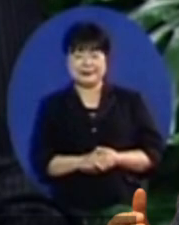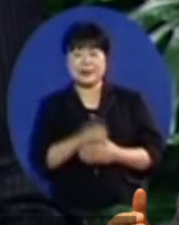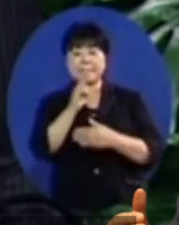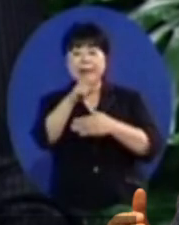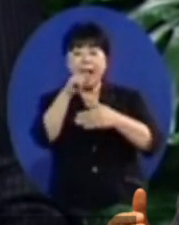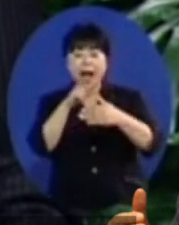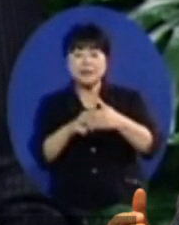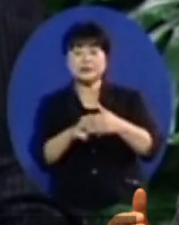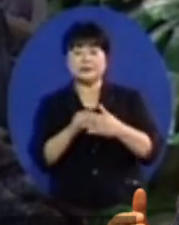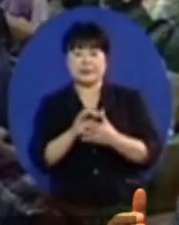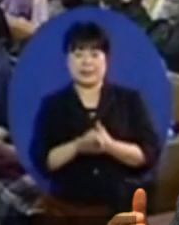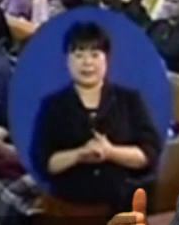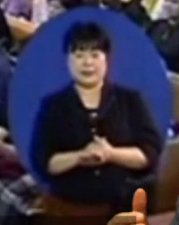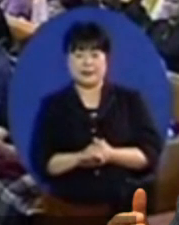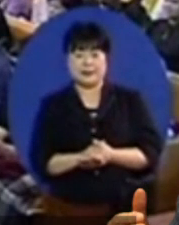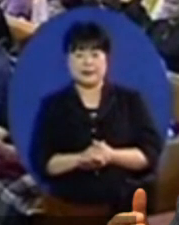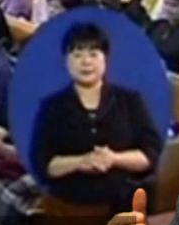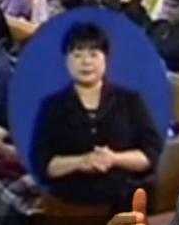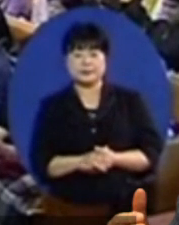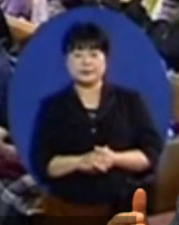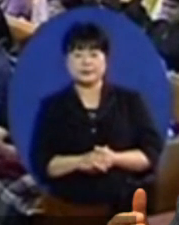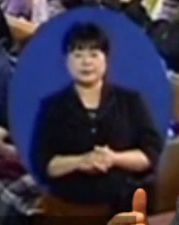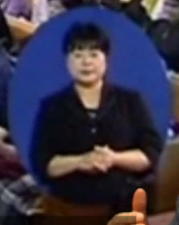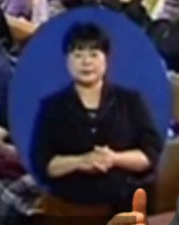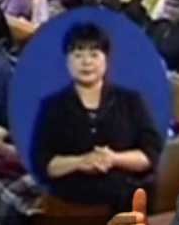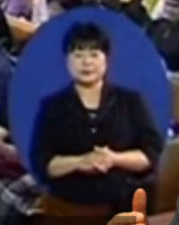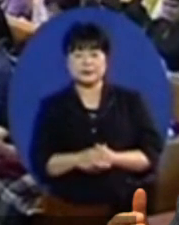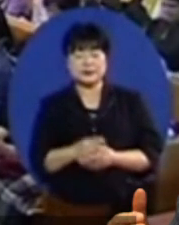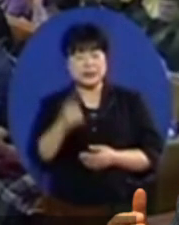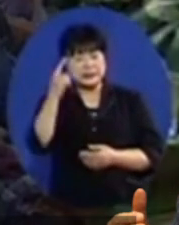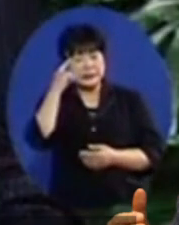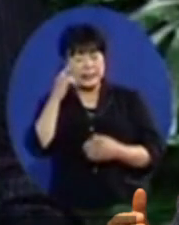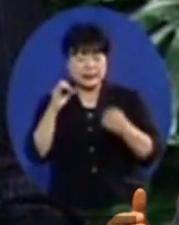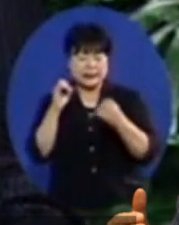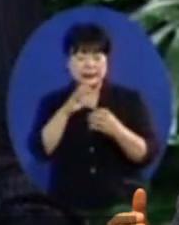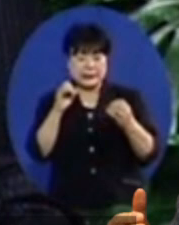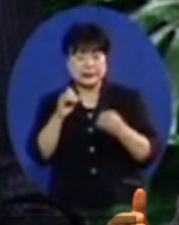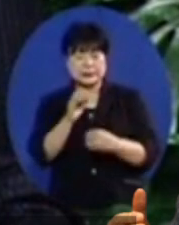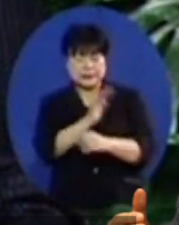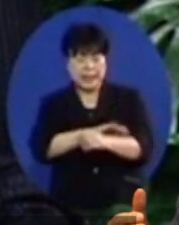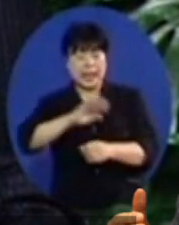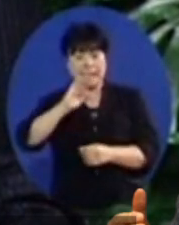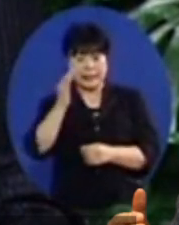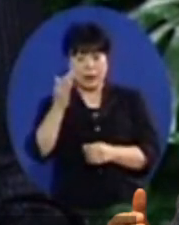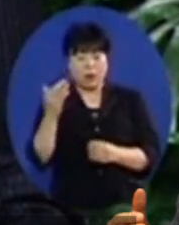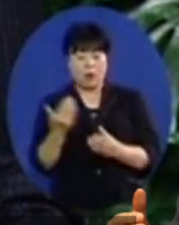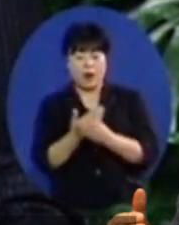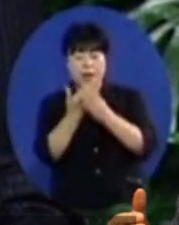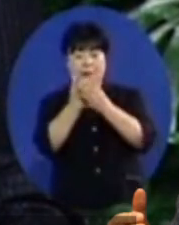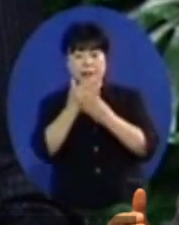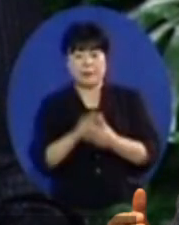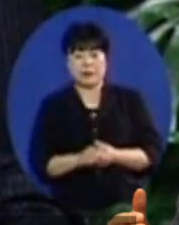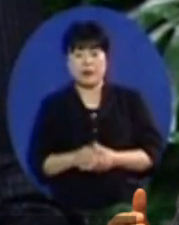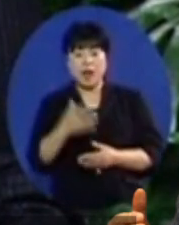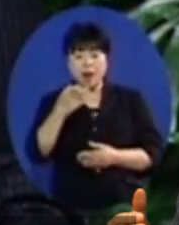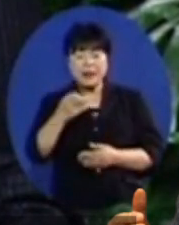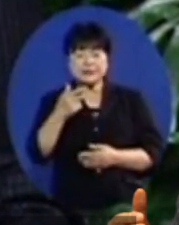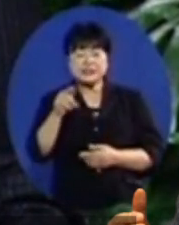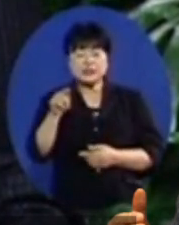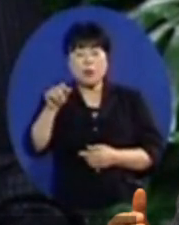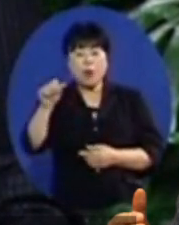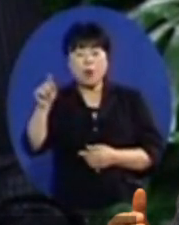마음의 긍정적인 태도를 가지고 의사소통 능력이 개발된 사람은